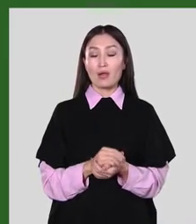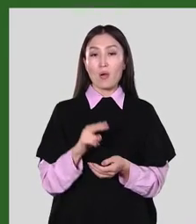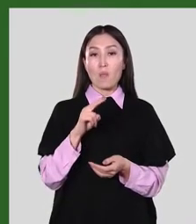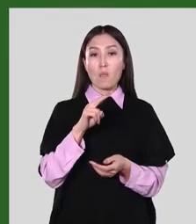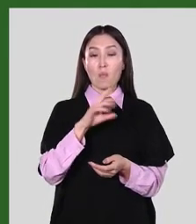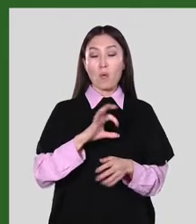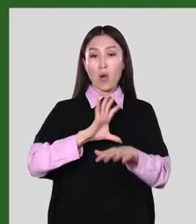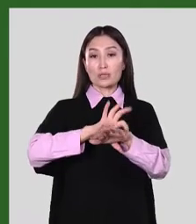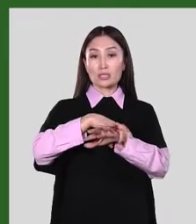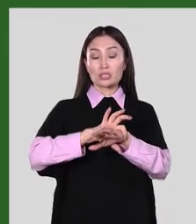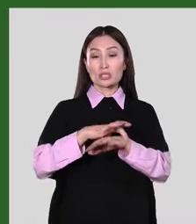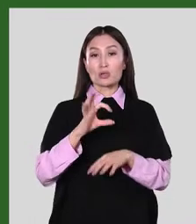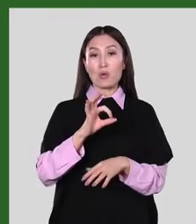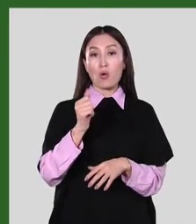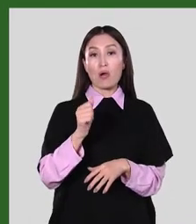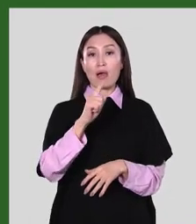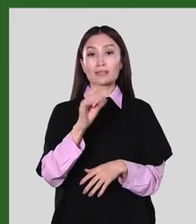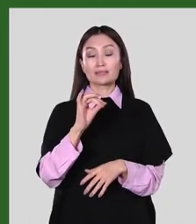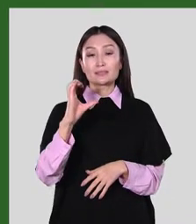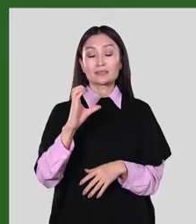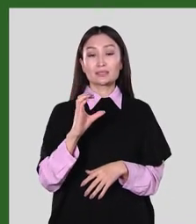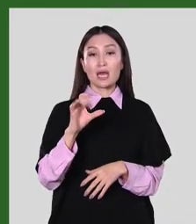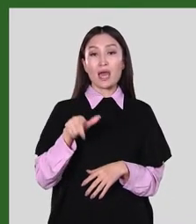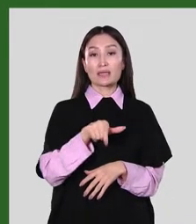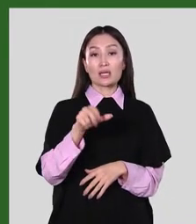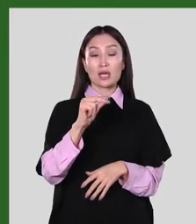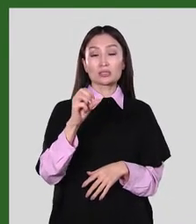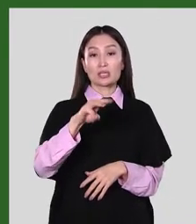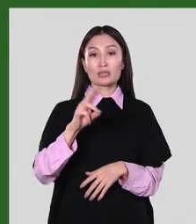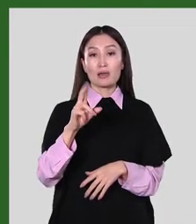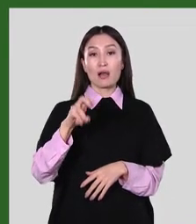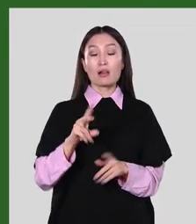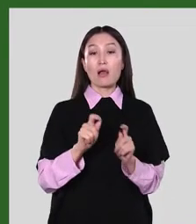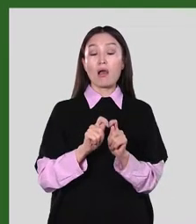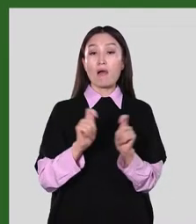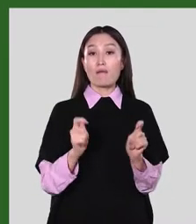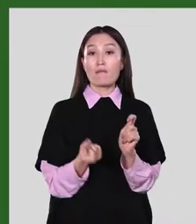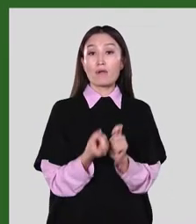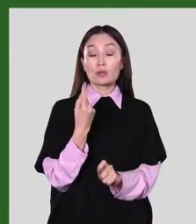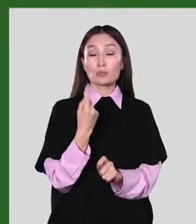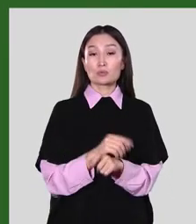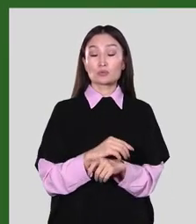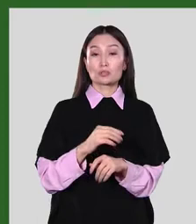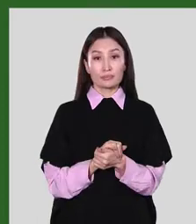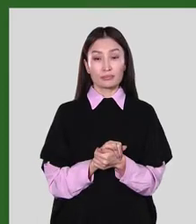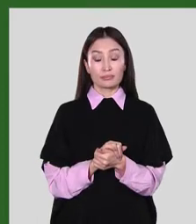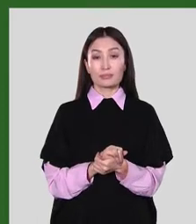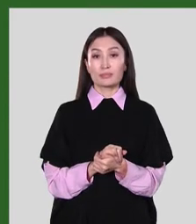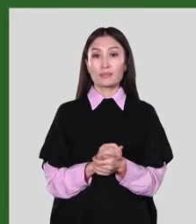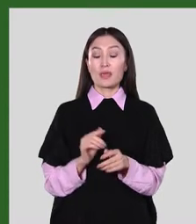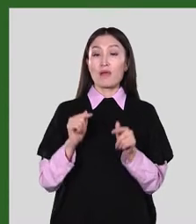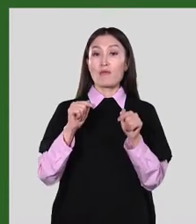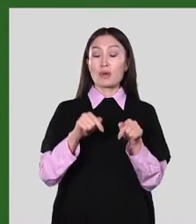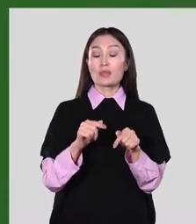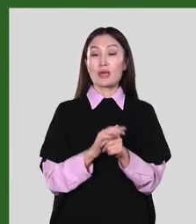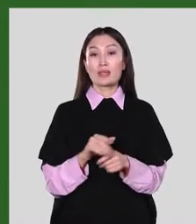ташкентском у оазису река чаткал формируюсь на северо-западном склоне чаткальского хребта впадает в